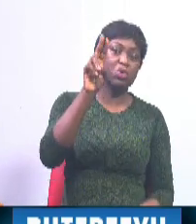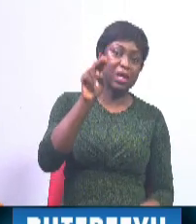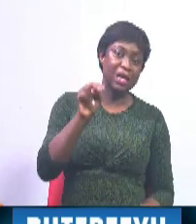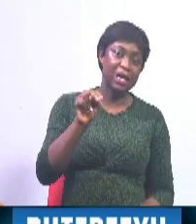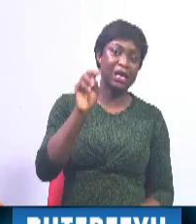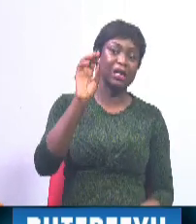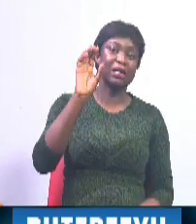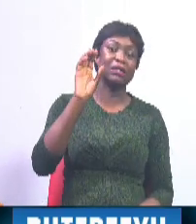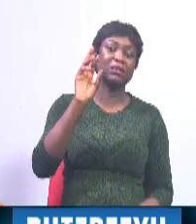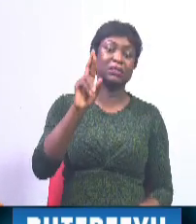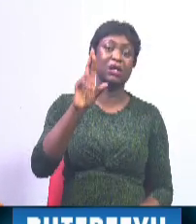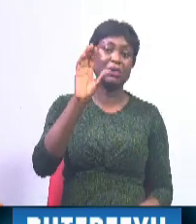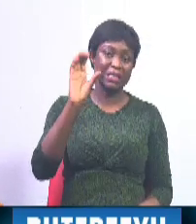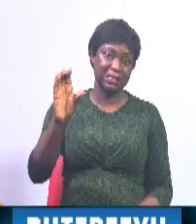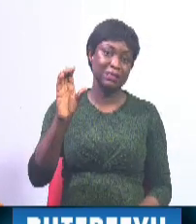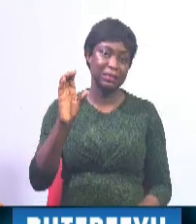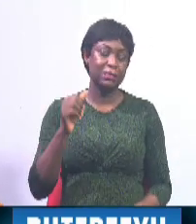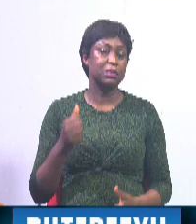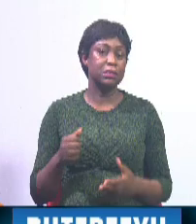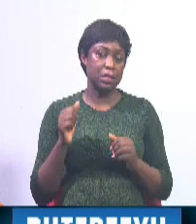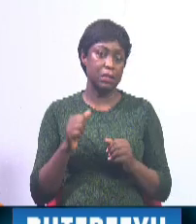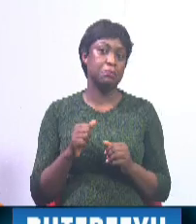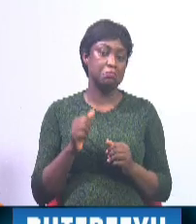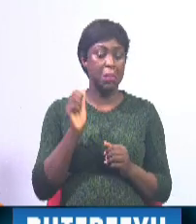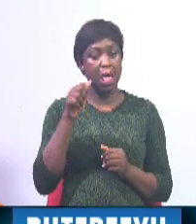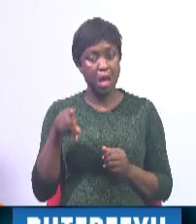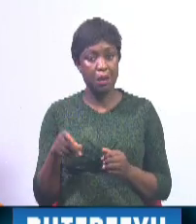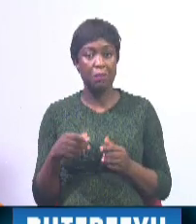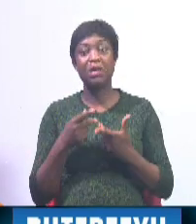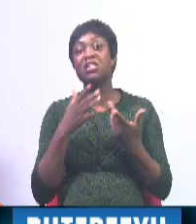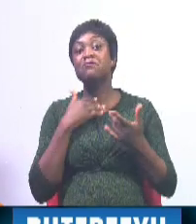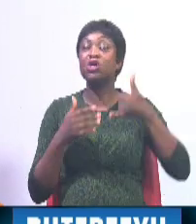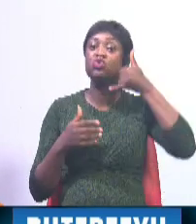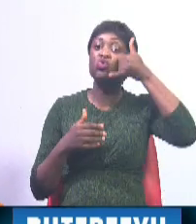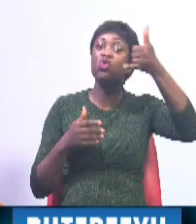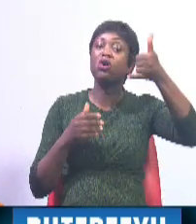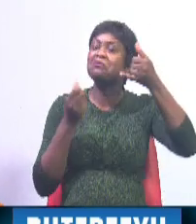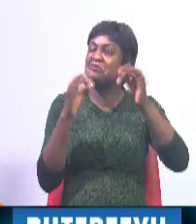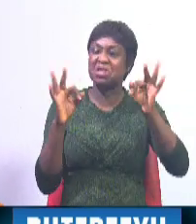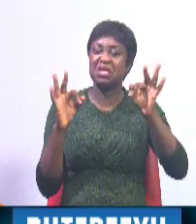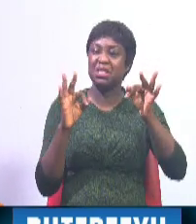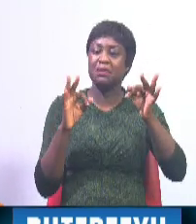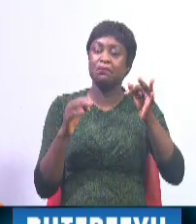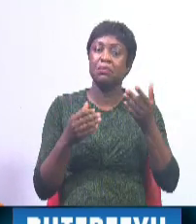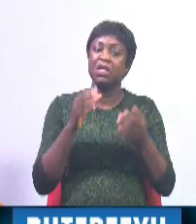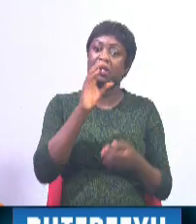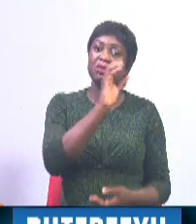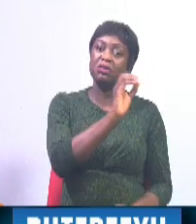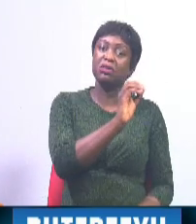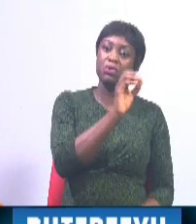butereevu egenda kubanga esobola okukuyamba. Naye bw'oba oyagala okukuba essimu ey'obwereere etali yakusasulibwa eri